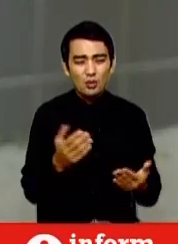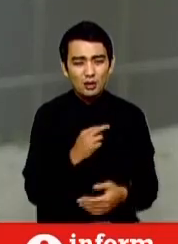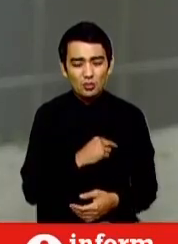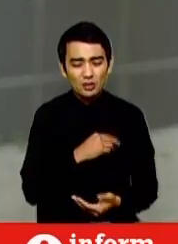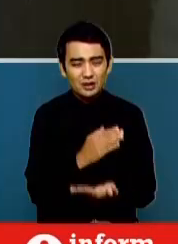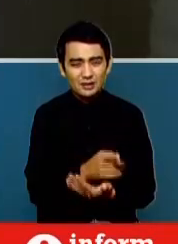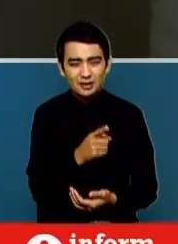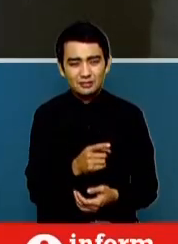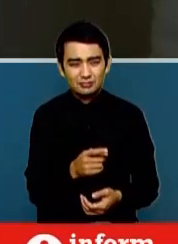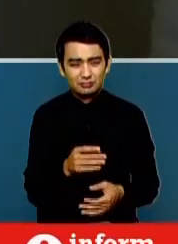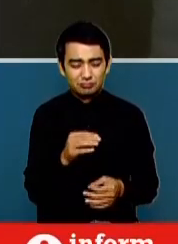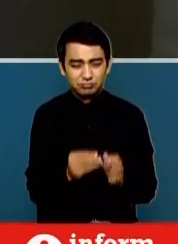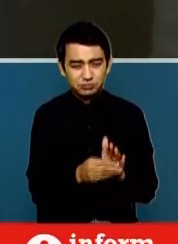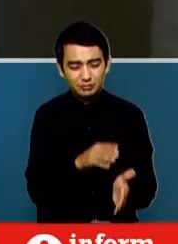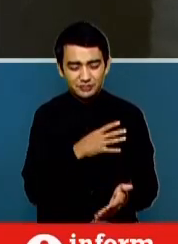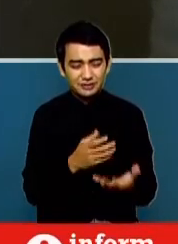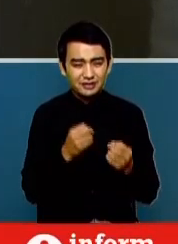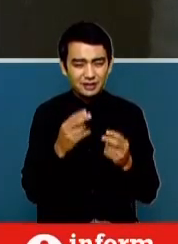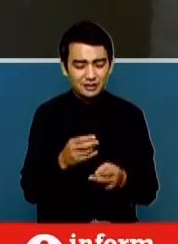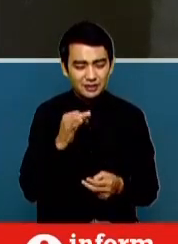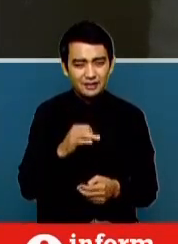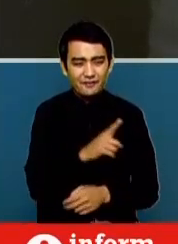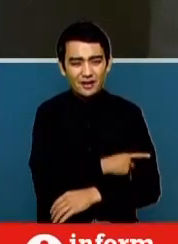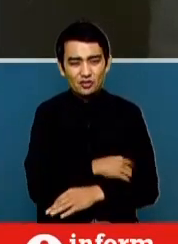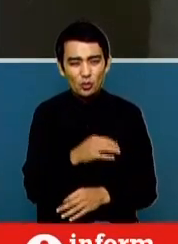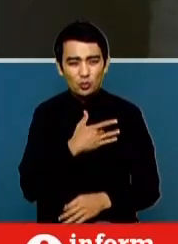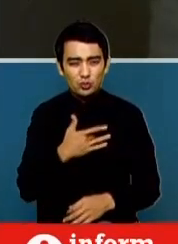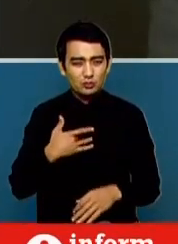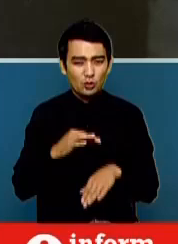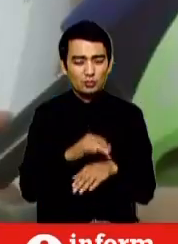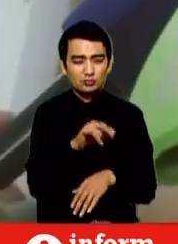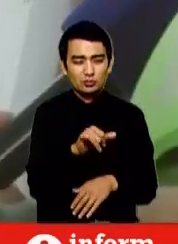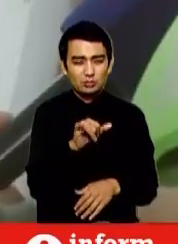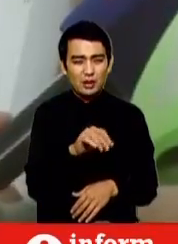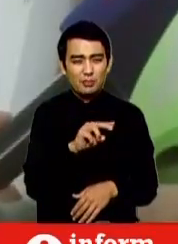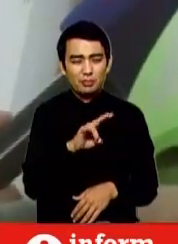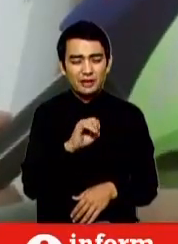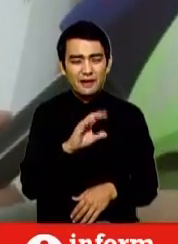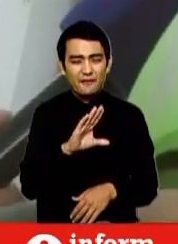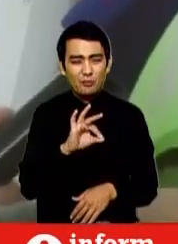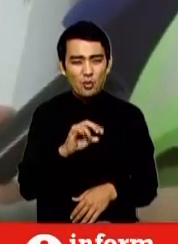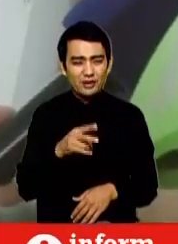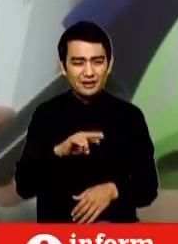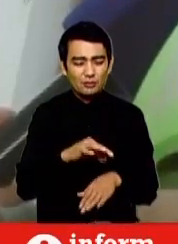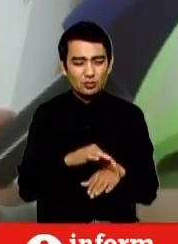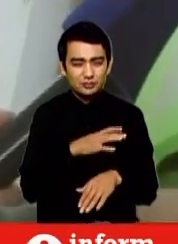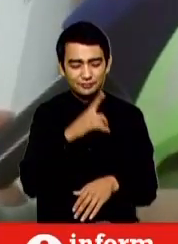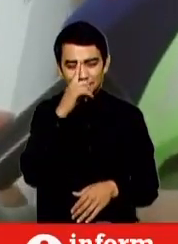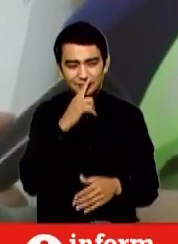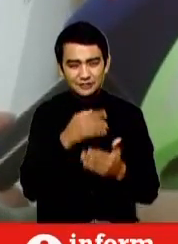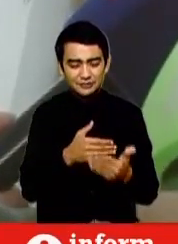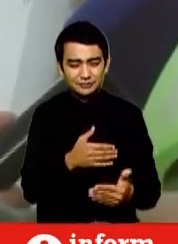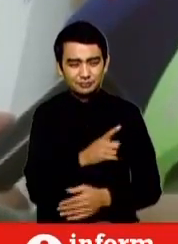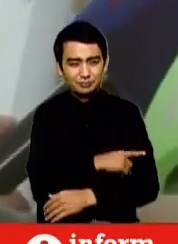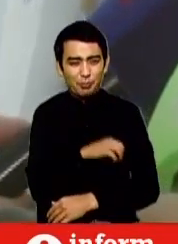кісі қалай өткен? Ал туберкулез анықталған медбике бұған дейін пневмониямен ауырған екен. Сегодня в детский сад пришло. Осыдан бір ай бұрын